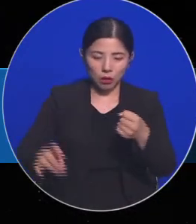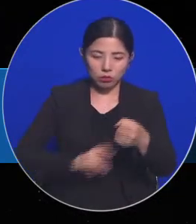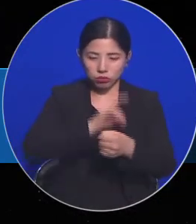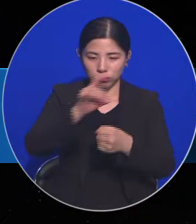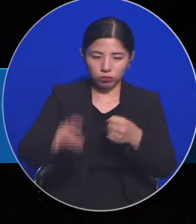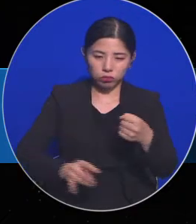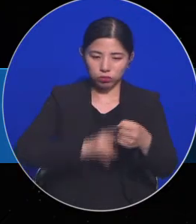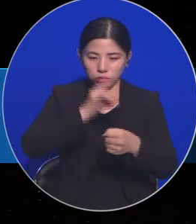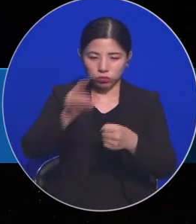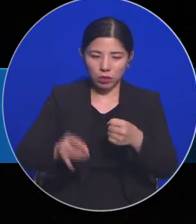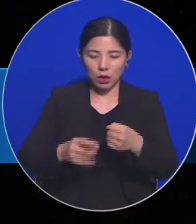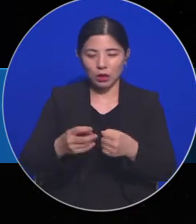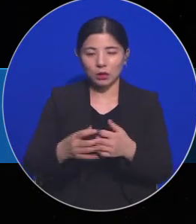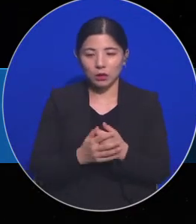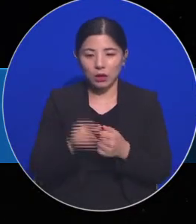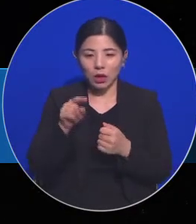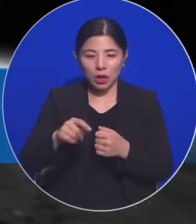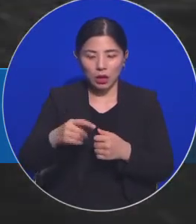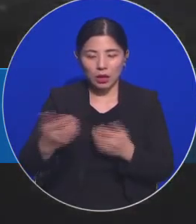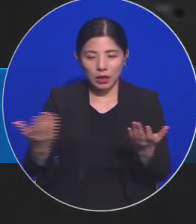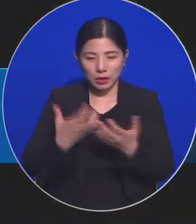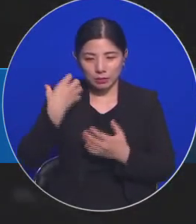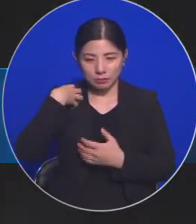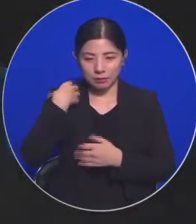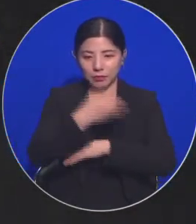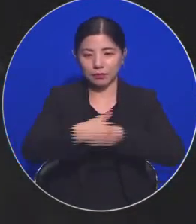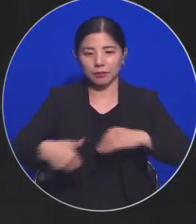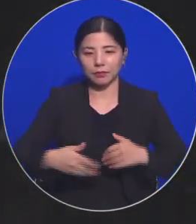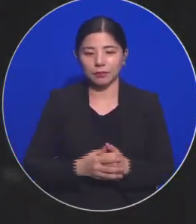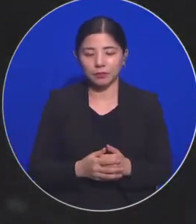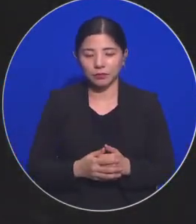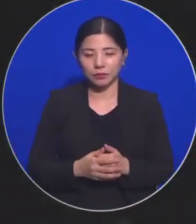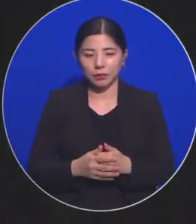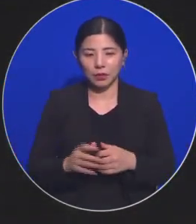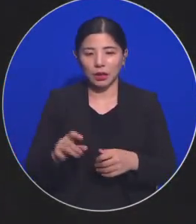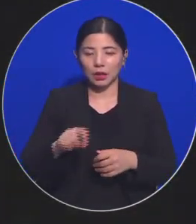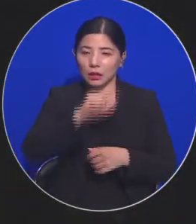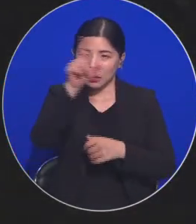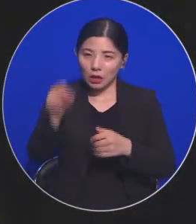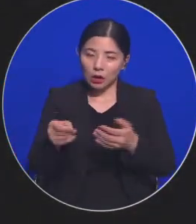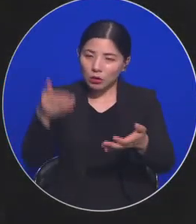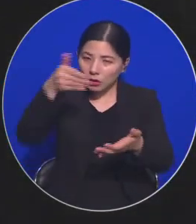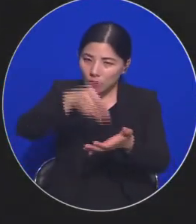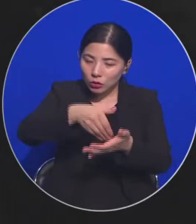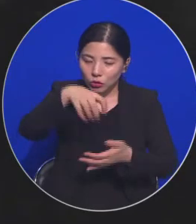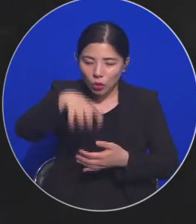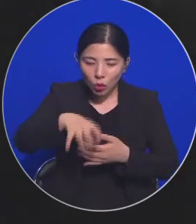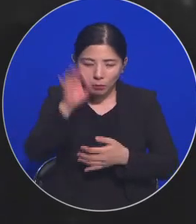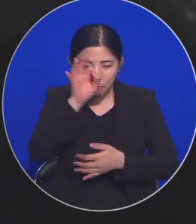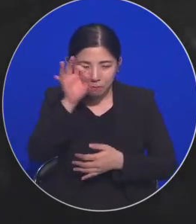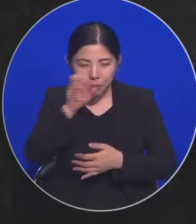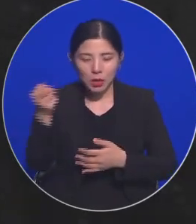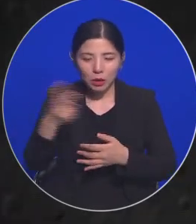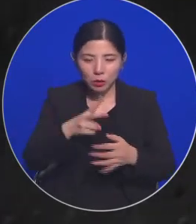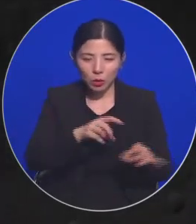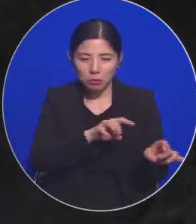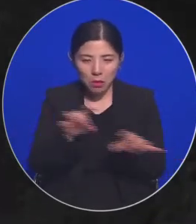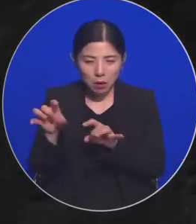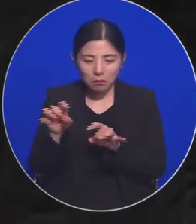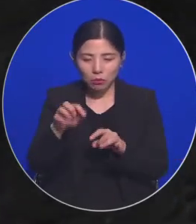12번 돌며 달 탐사 임무를 수행할 예정입니다. 달 착륙 후보지를 탐색하고 자기장과